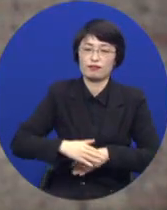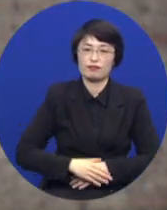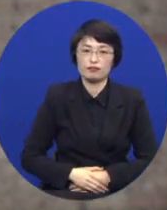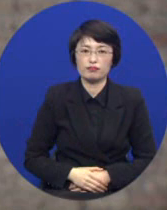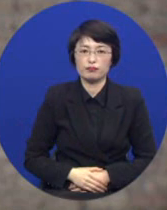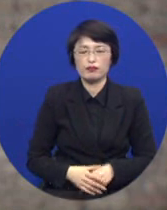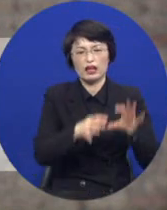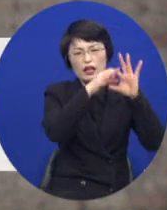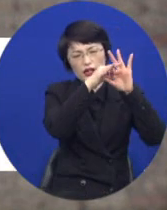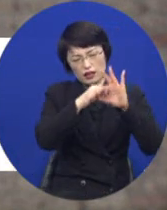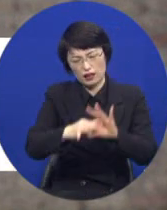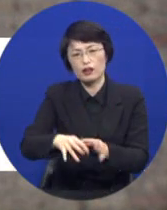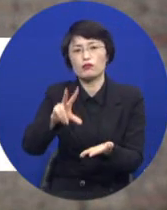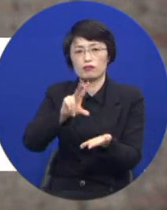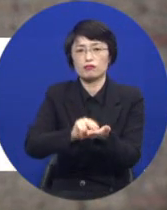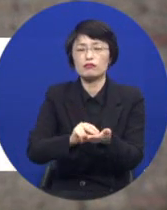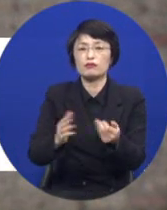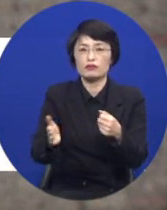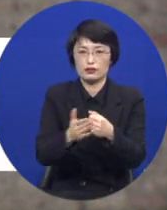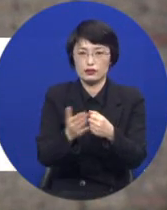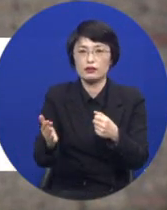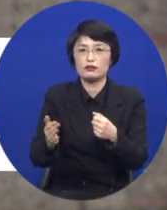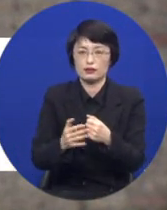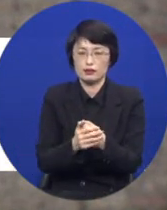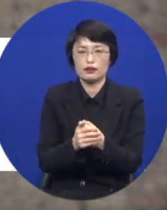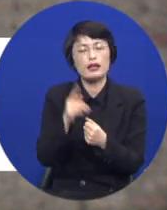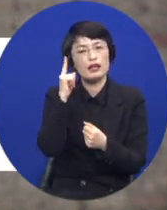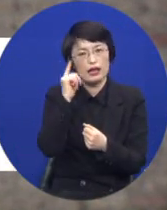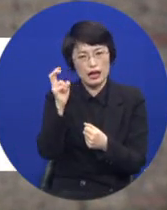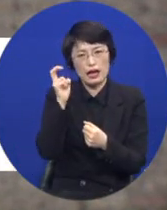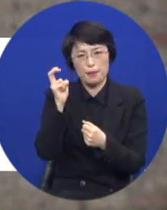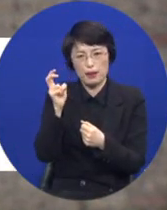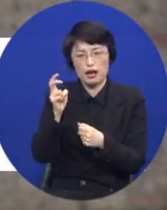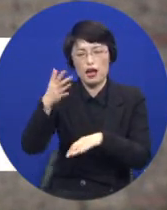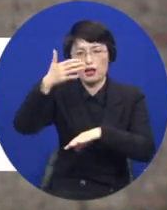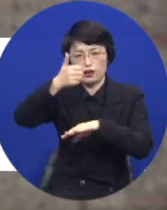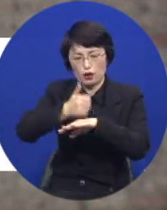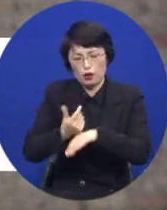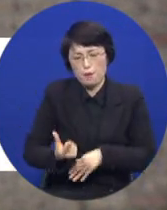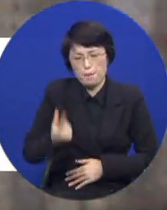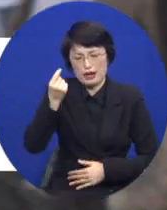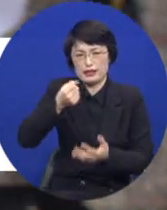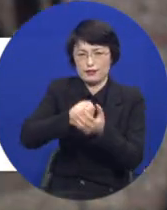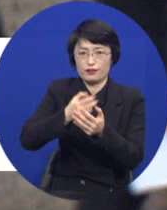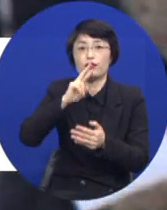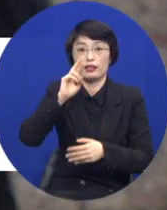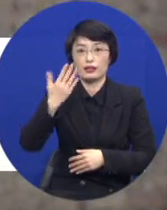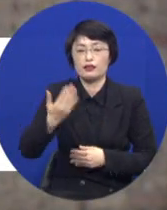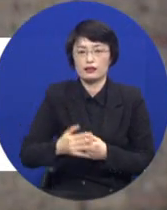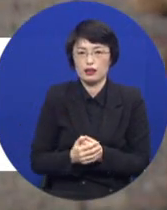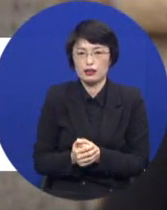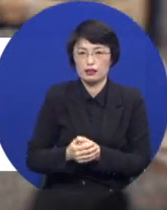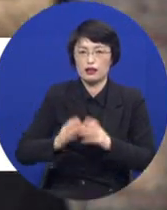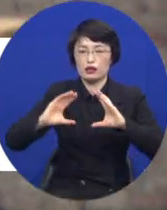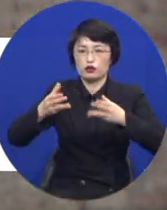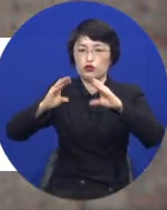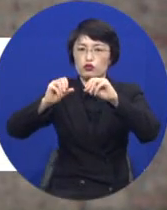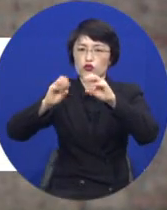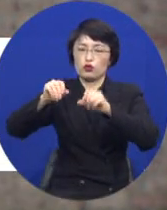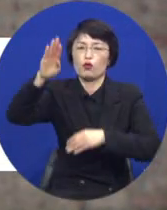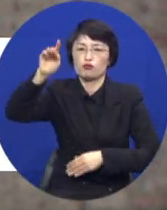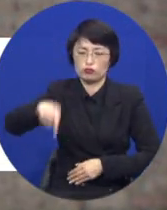지속된 그런 문제이기 때문에 아마 결론을 가능하면 빨리 내려야 될 텐데 아 국토 구가